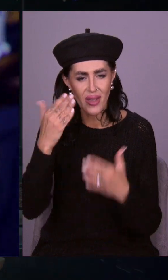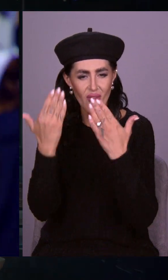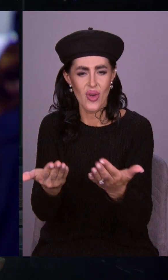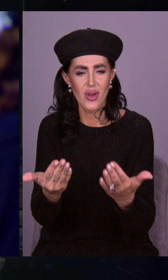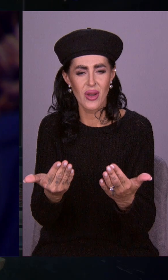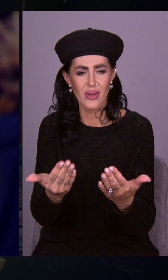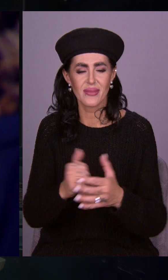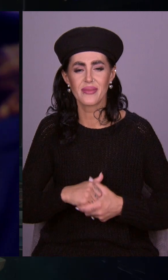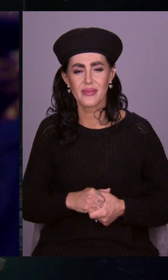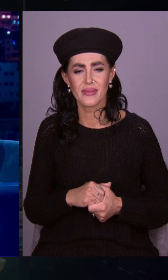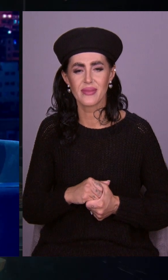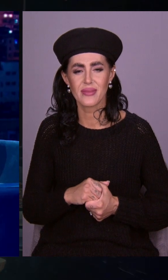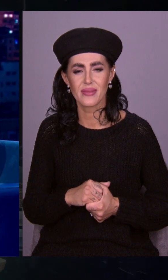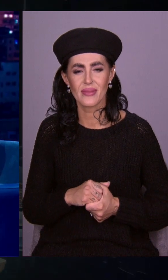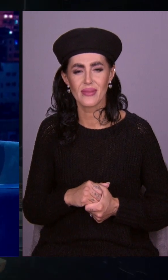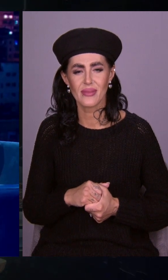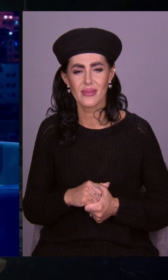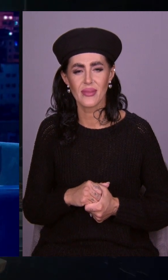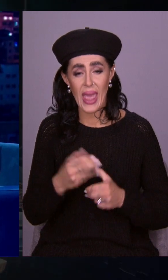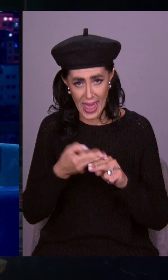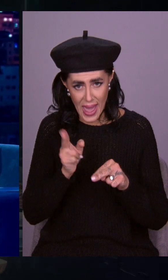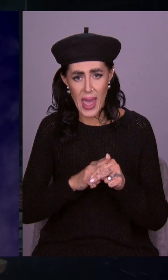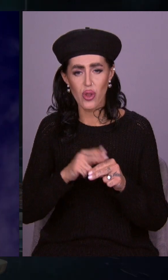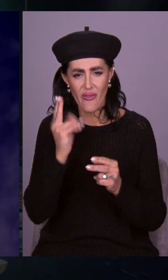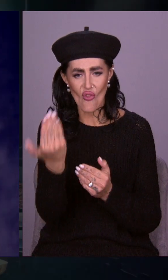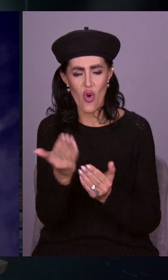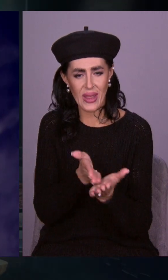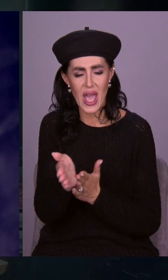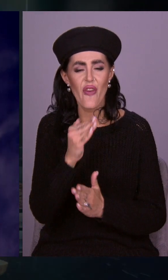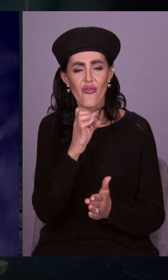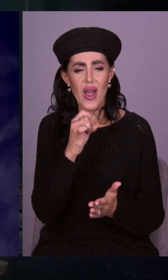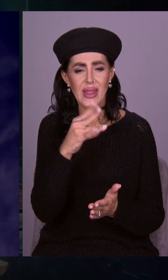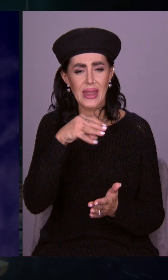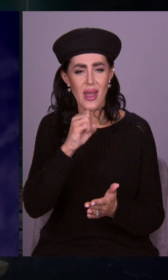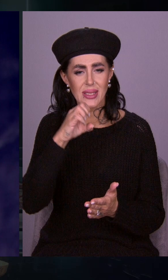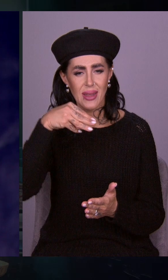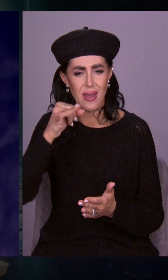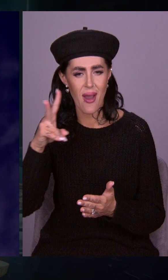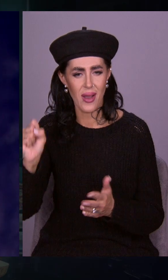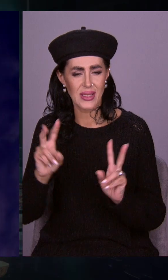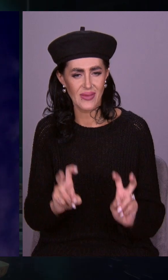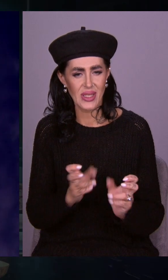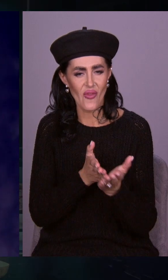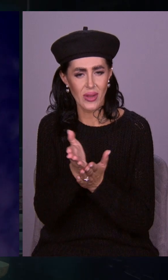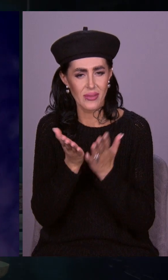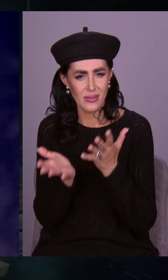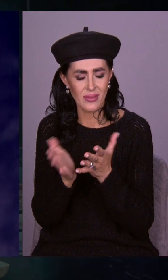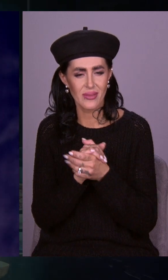твою гру на тубурині? Ні, ну це фантастика насправді. Але це фантастика, як це виходить. Майстерність, да. Якби, це фантастика. Дуже... Олі,